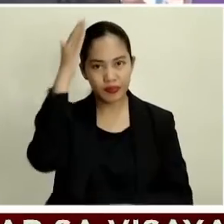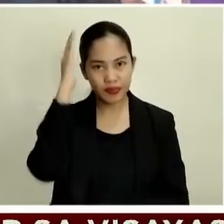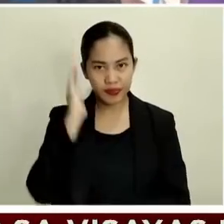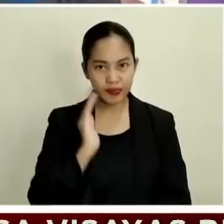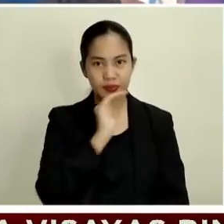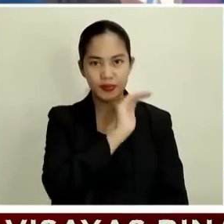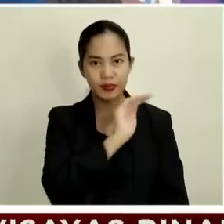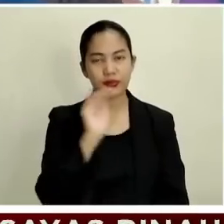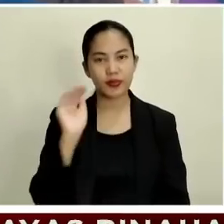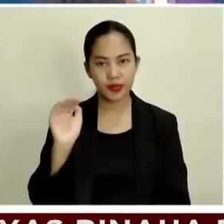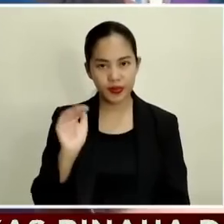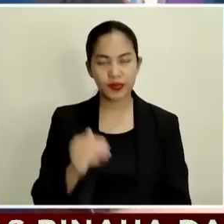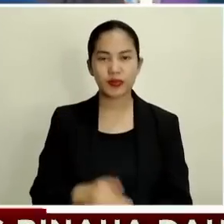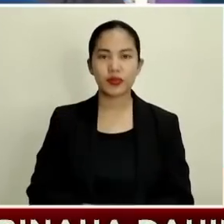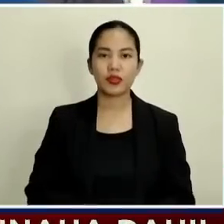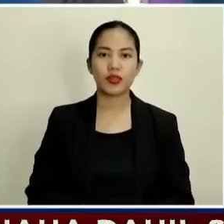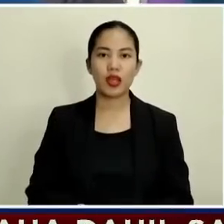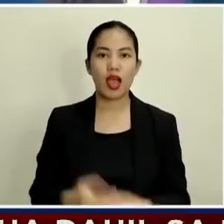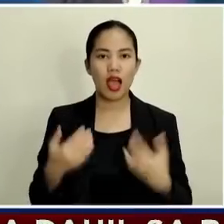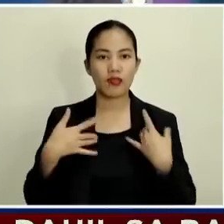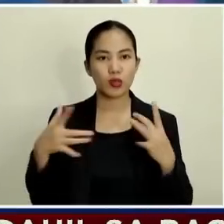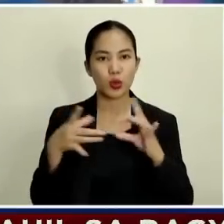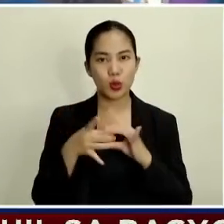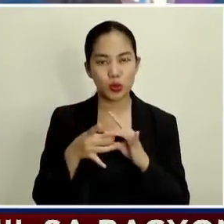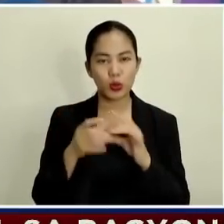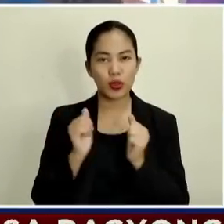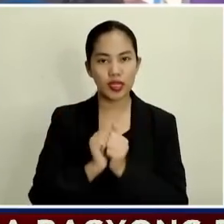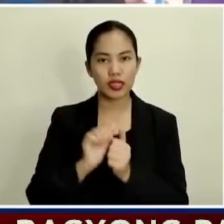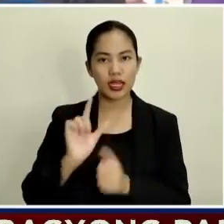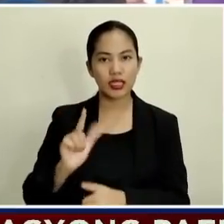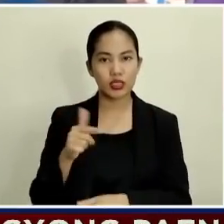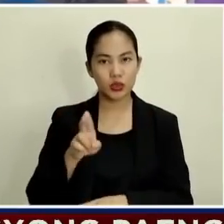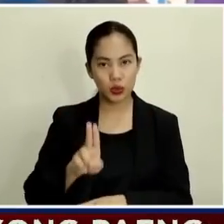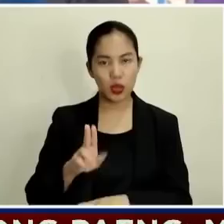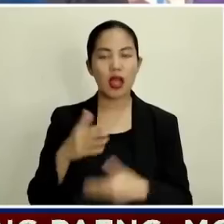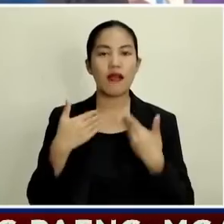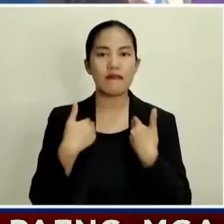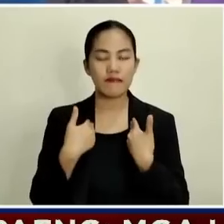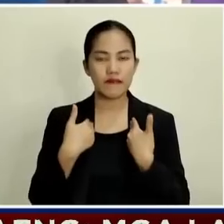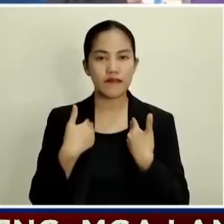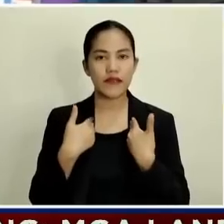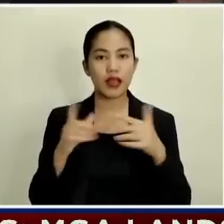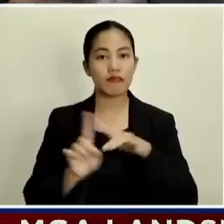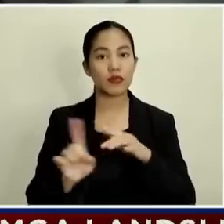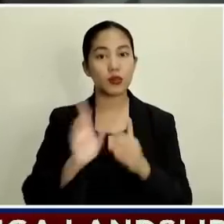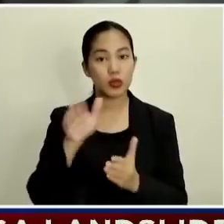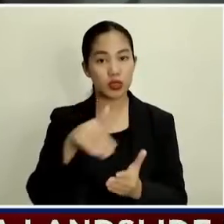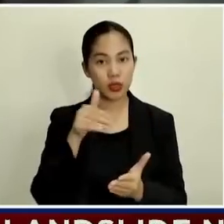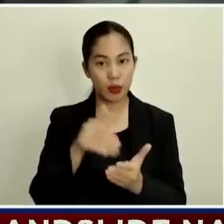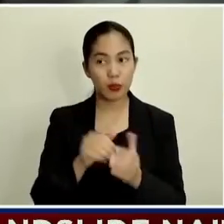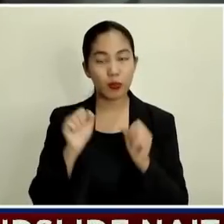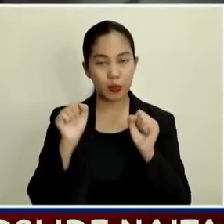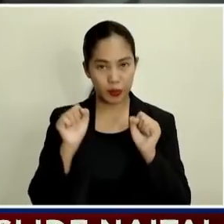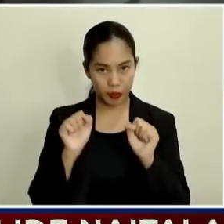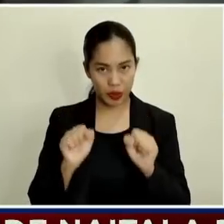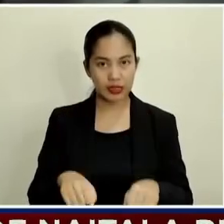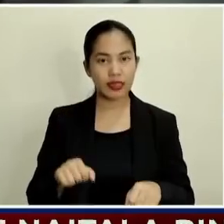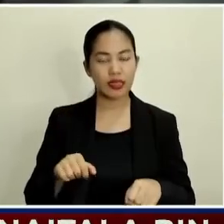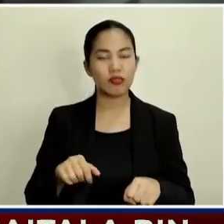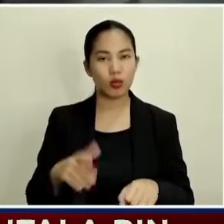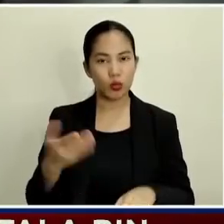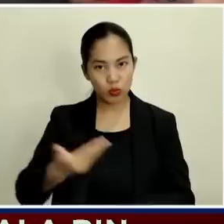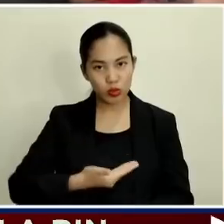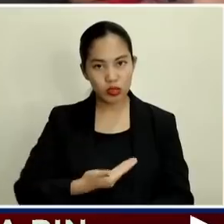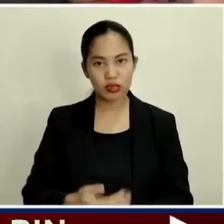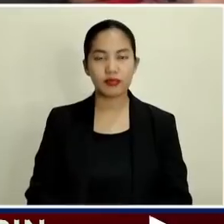coordination sa ating lokal na pamahalaan, ano? Meron din sila mga evacuation center kung maaari nilang i-accommodate. Humigit kumulang 100